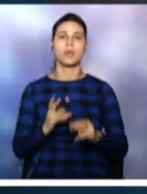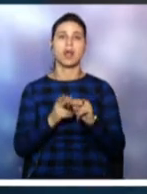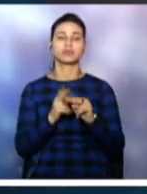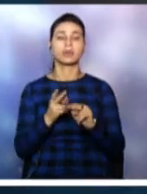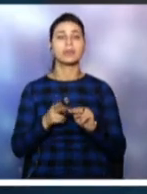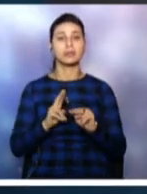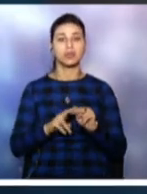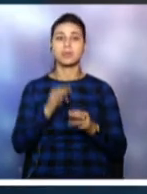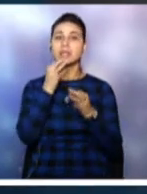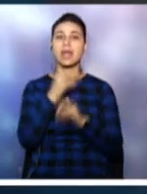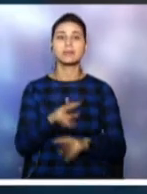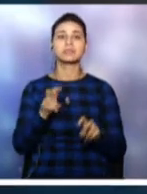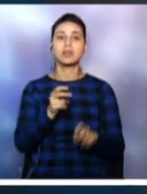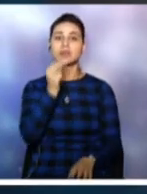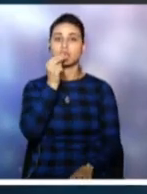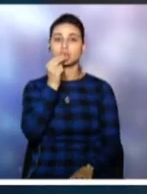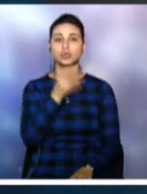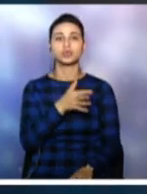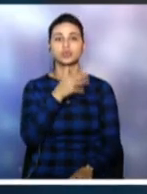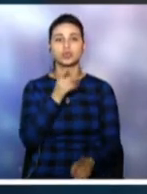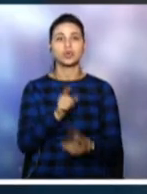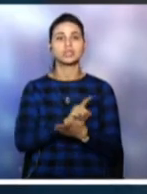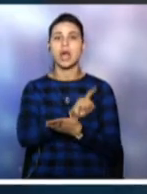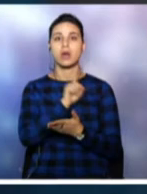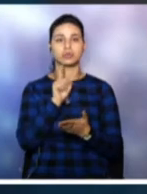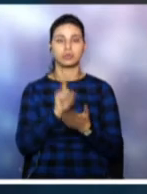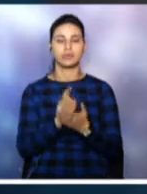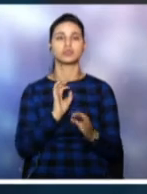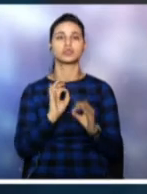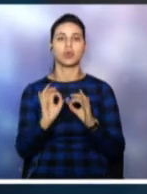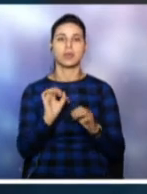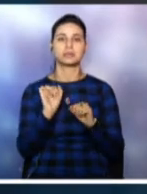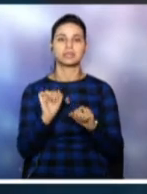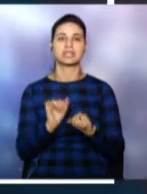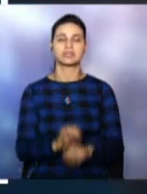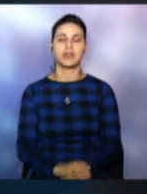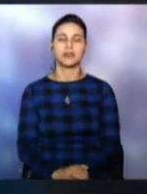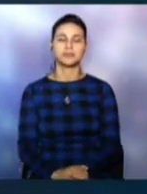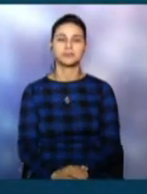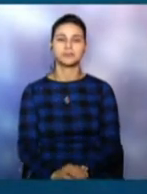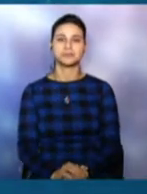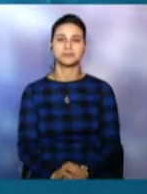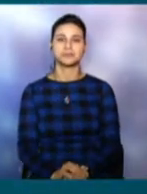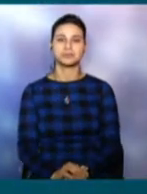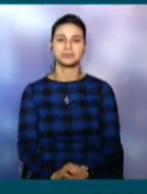Სწორედ ამიტომ ნებისმიერი პროდუქტის მიღებისას აუცილებელია ზომიერების დაცვა.